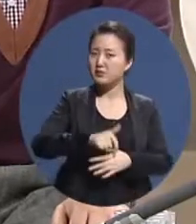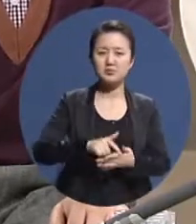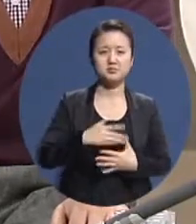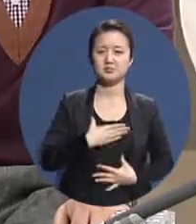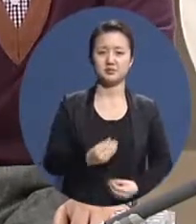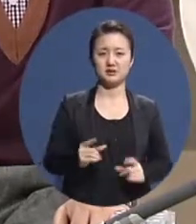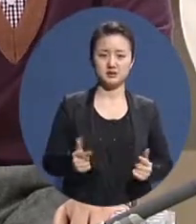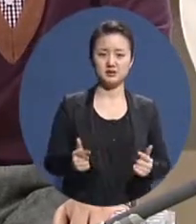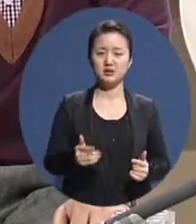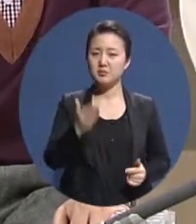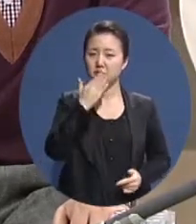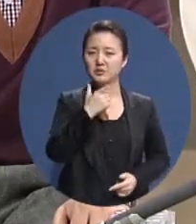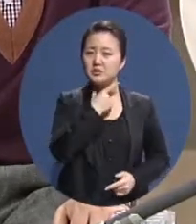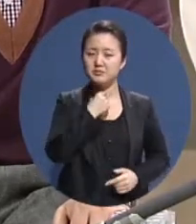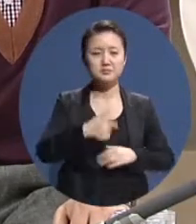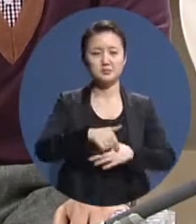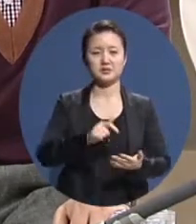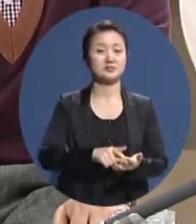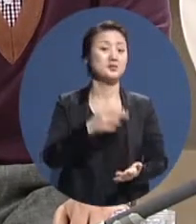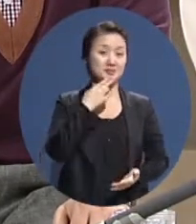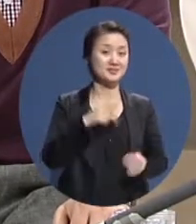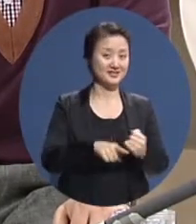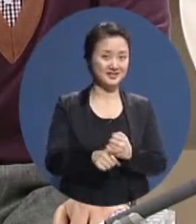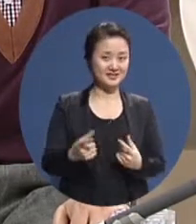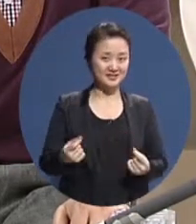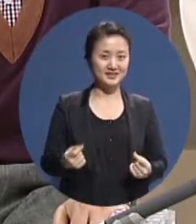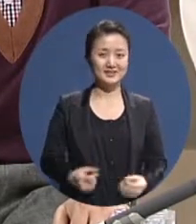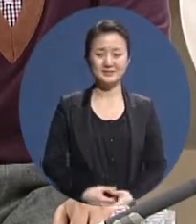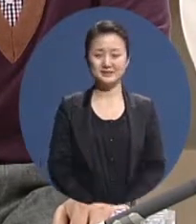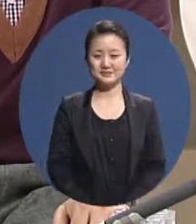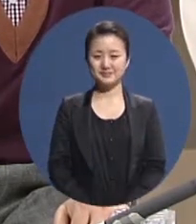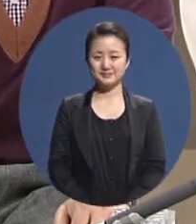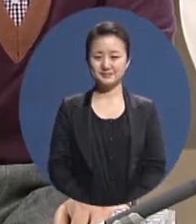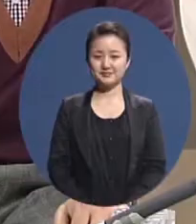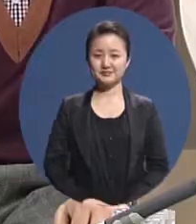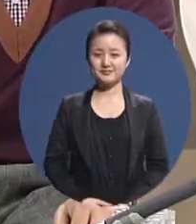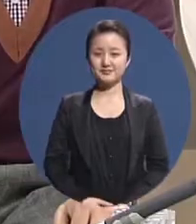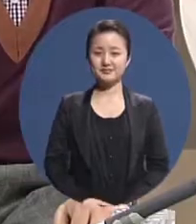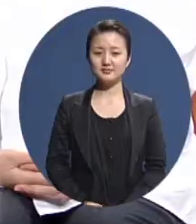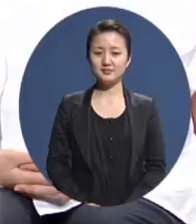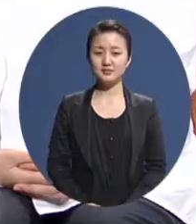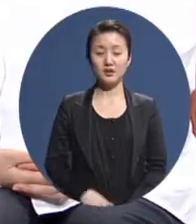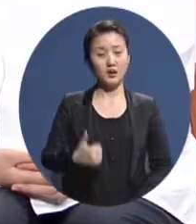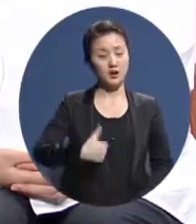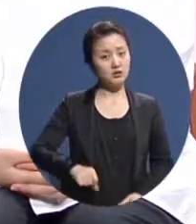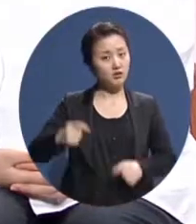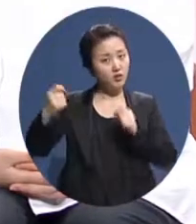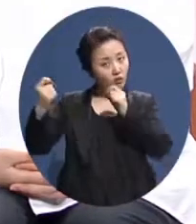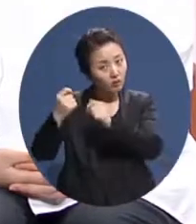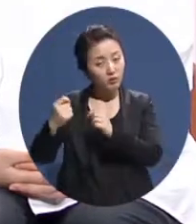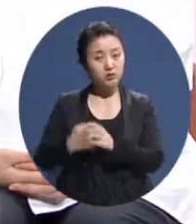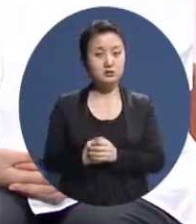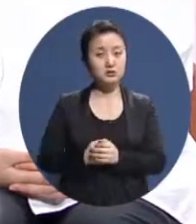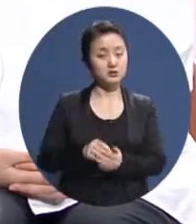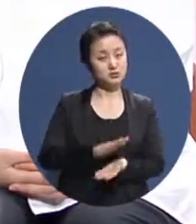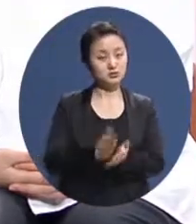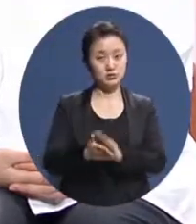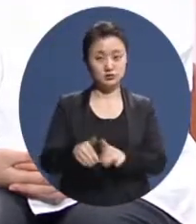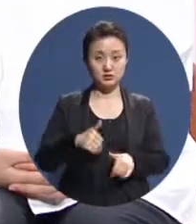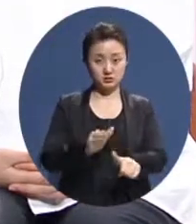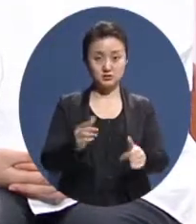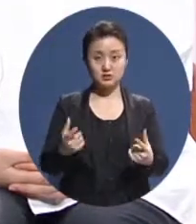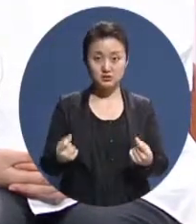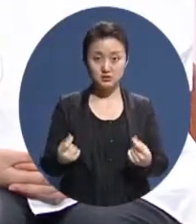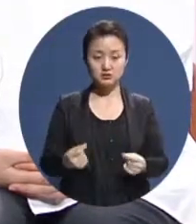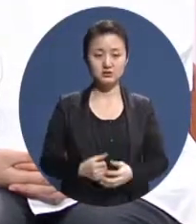나이가 지금 여섯 아니 세 살, 네 살? 뭐 그렇다 그러면 어린이집을 갈 거 아니에요. 그렇죠. 언제나. 그리고 또 좀